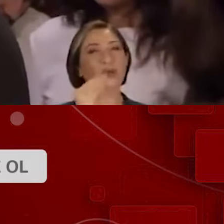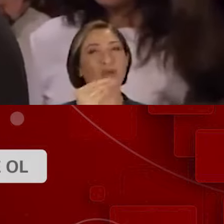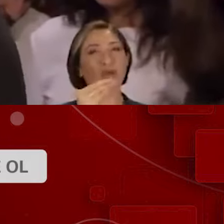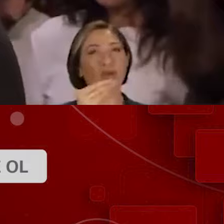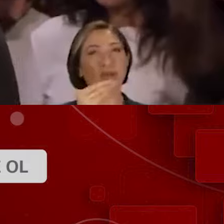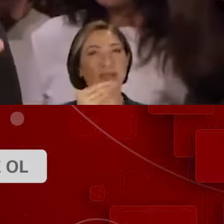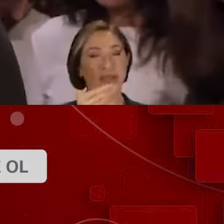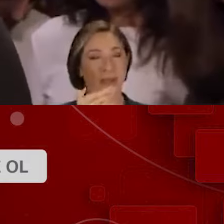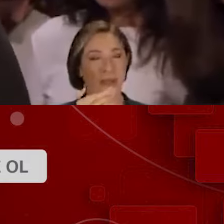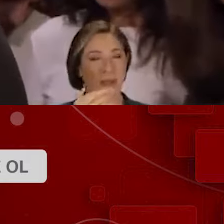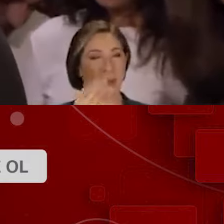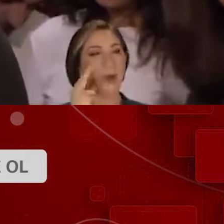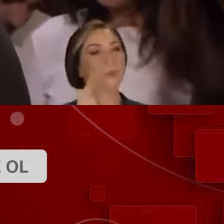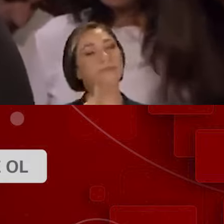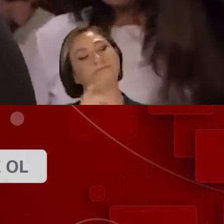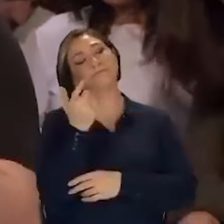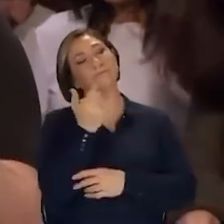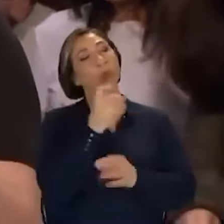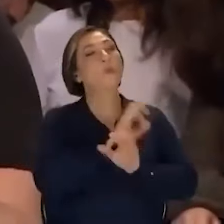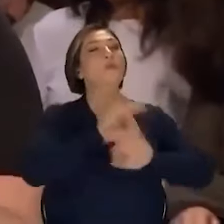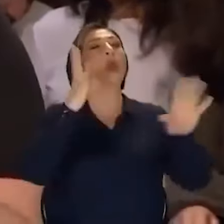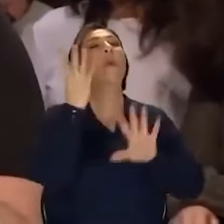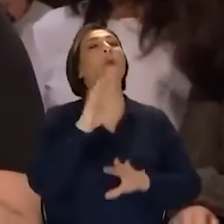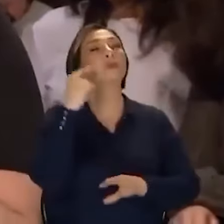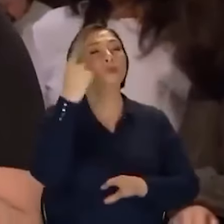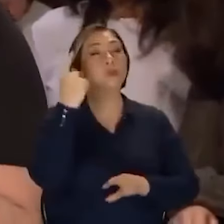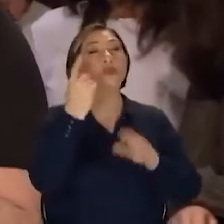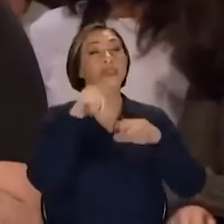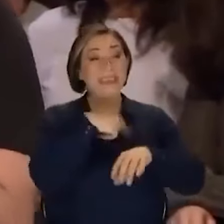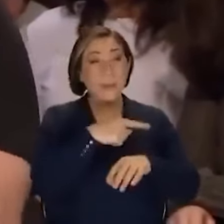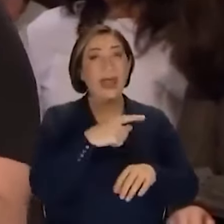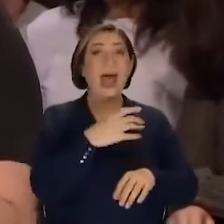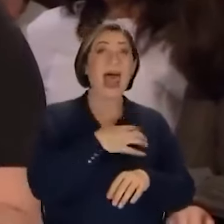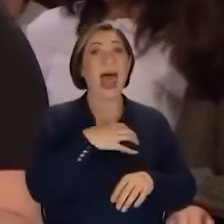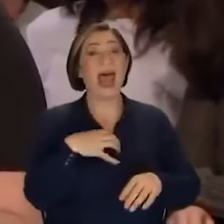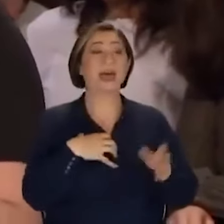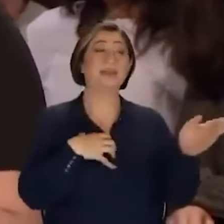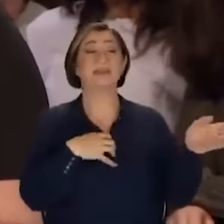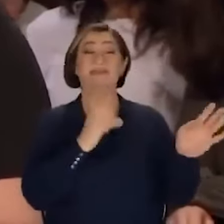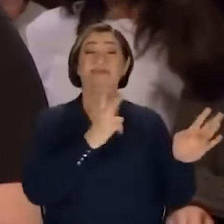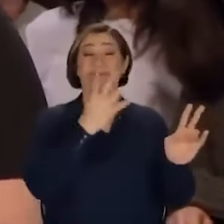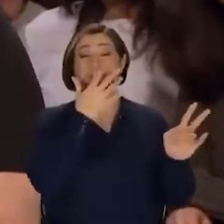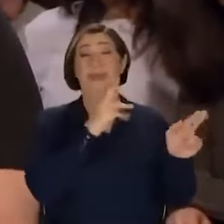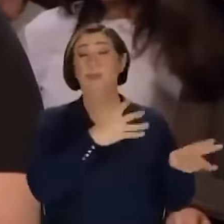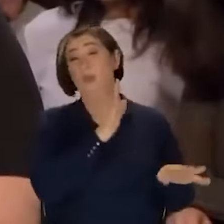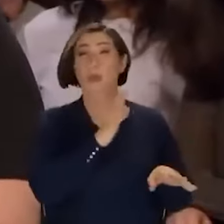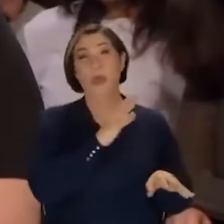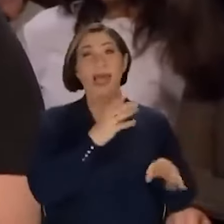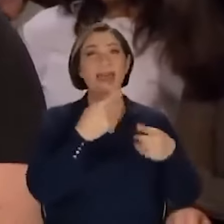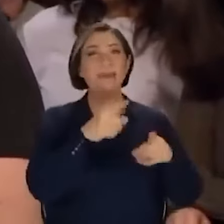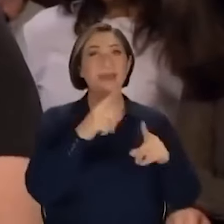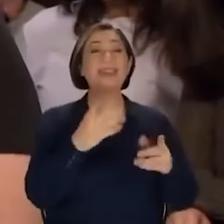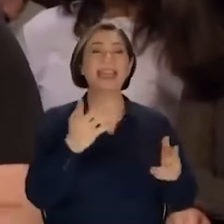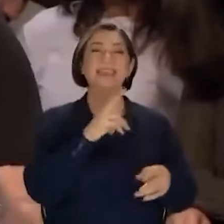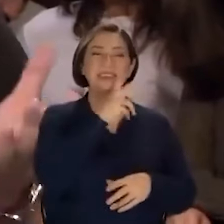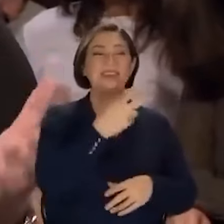kendis Sen gözlemlediğiniz zaman mükemmel olmadığını düşündüğün şeylerini anasından ya falan yani öyle şeyler vardır espri